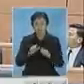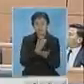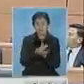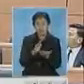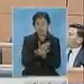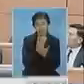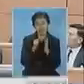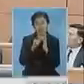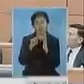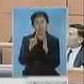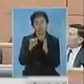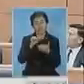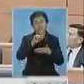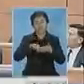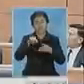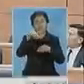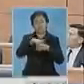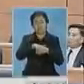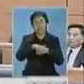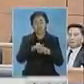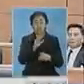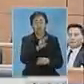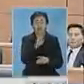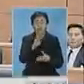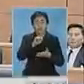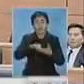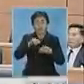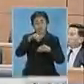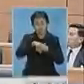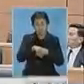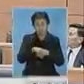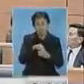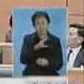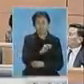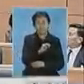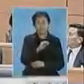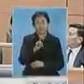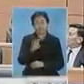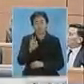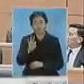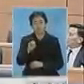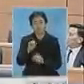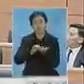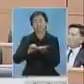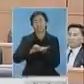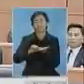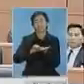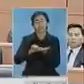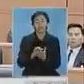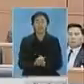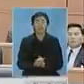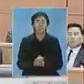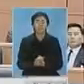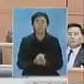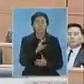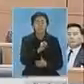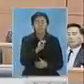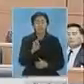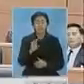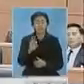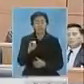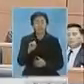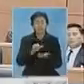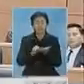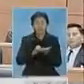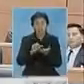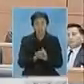ตั้งจัดระบบเลือกตั้งแล้วก็ไปแก้มาตรา190ไม่ได้เป็นเป้าที่จะแก้จริงลครับแต่ว่าแก้เป็น